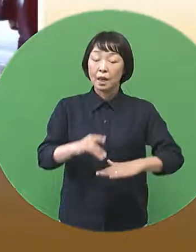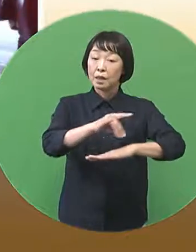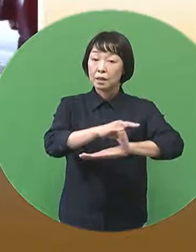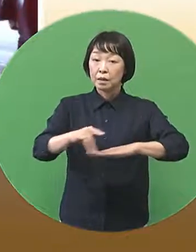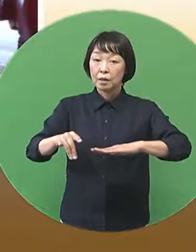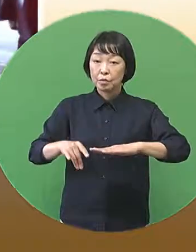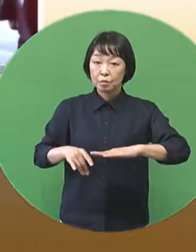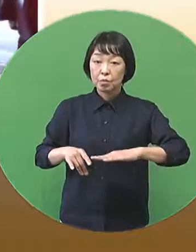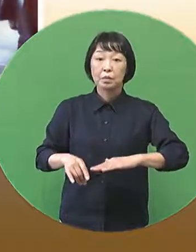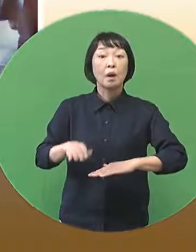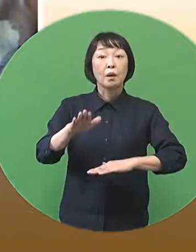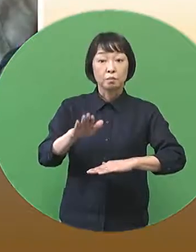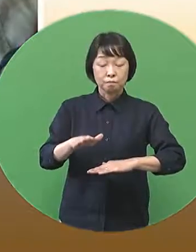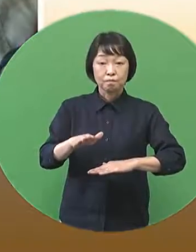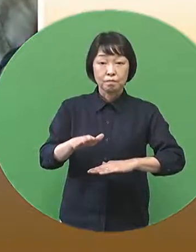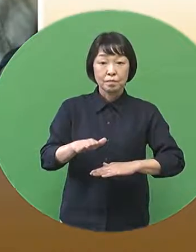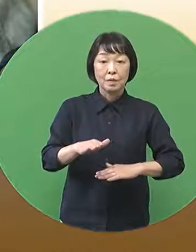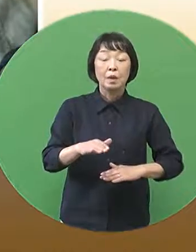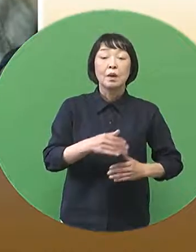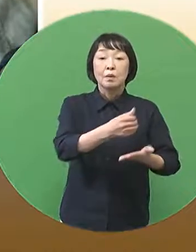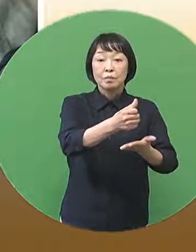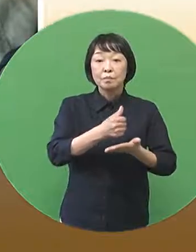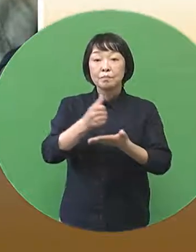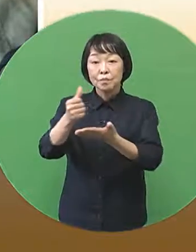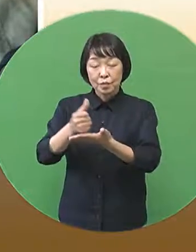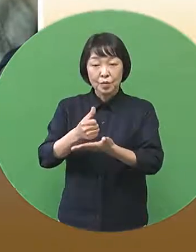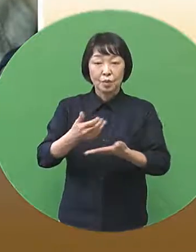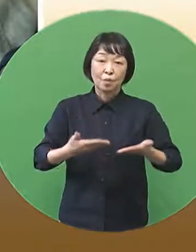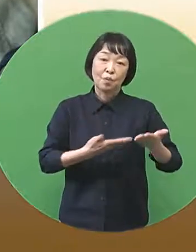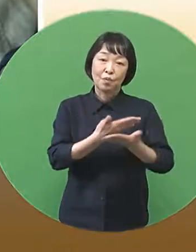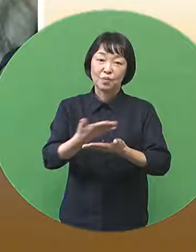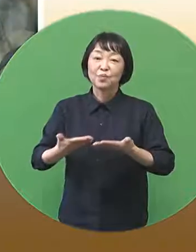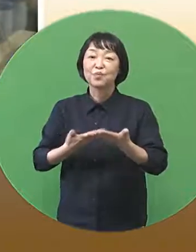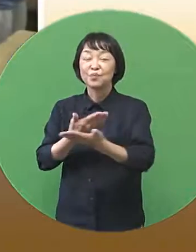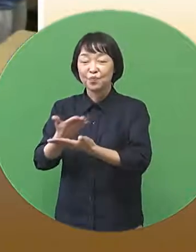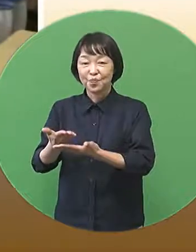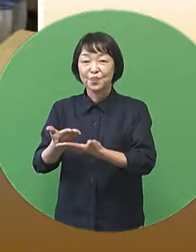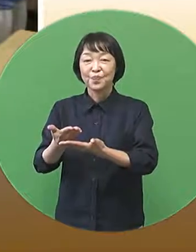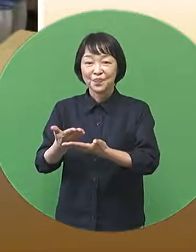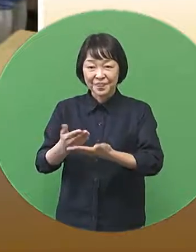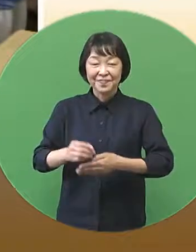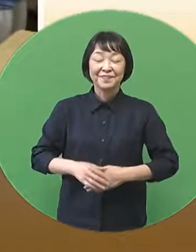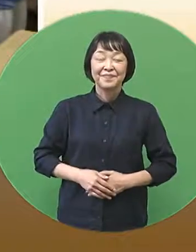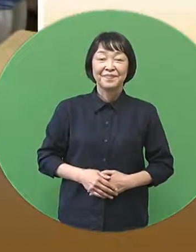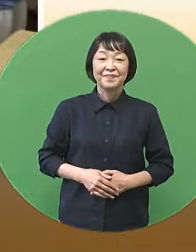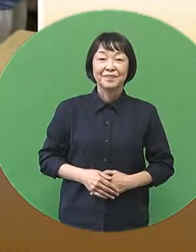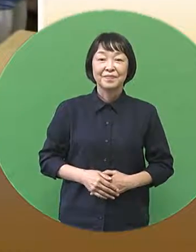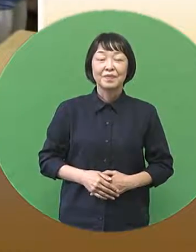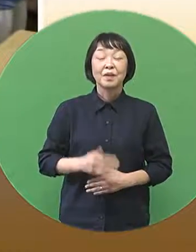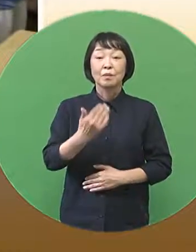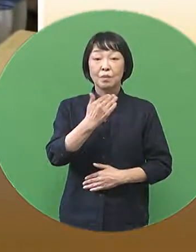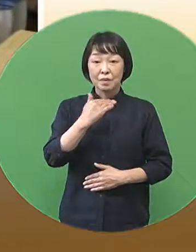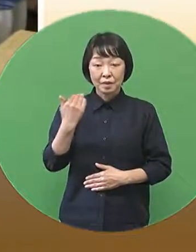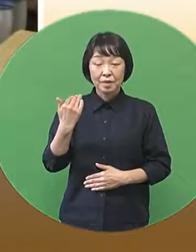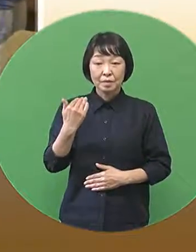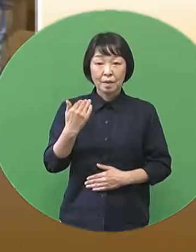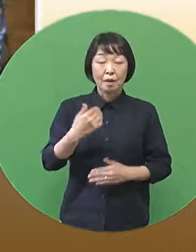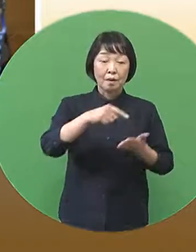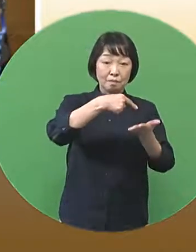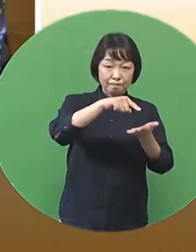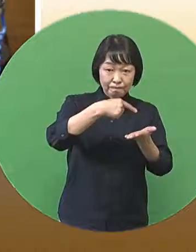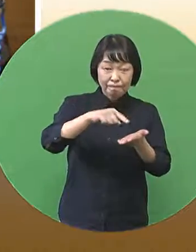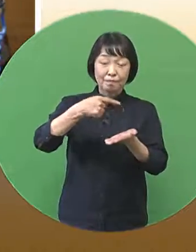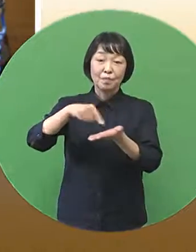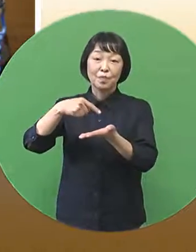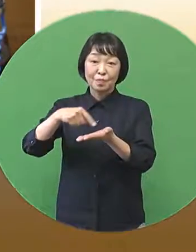さまざまな企画を通して来場者との交流を行ってきた五感市。発信する側の事